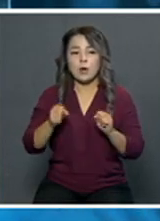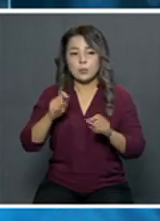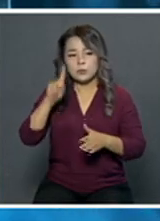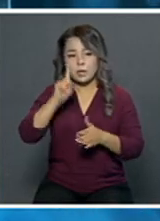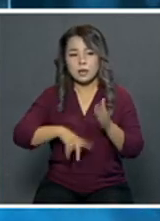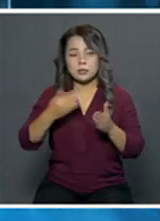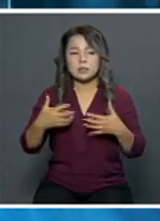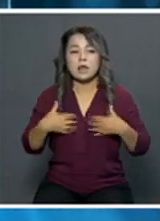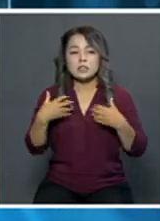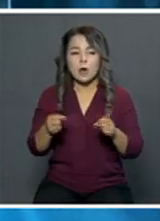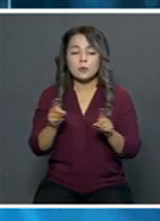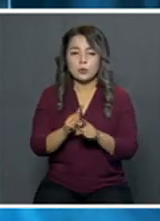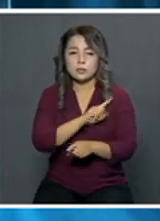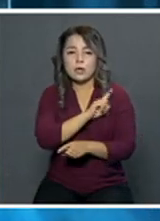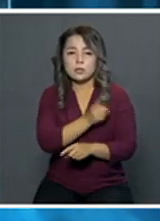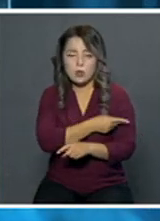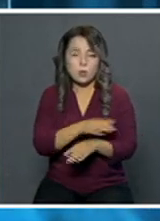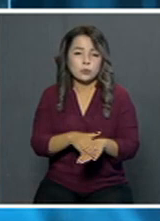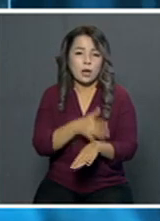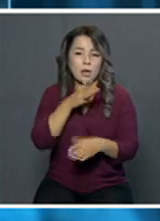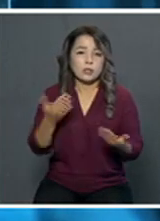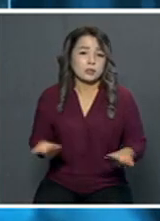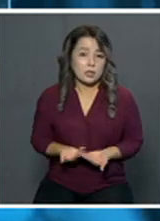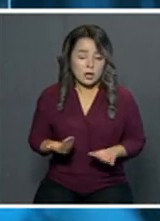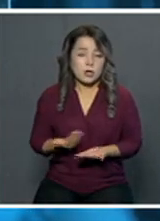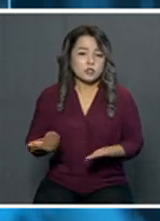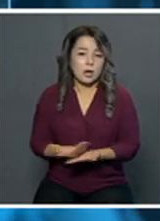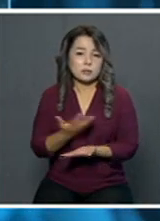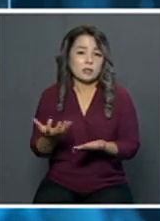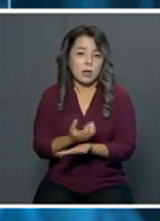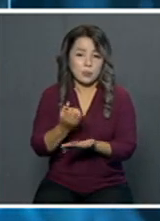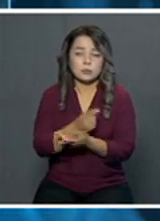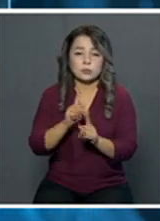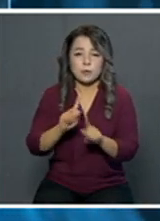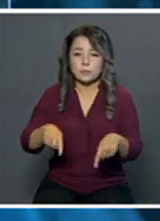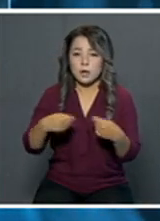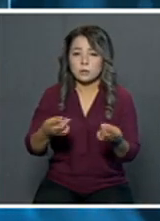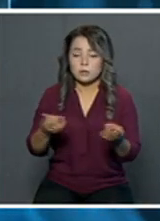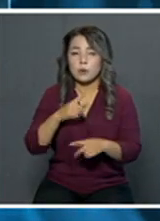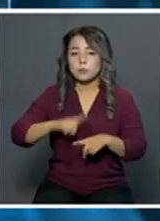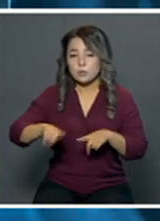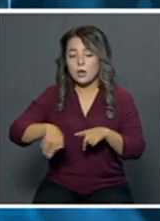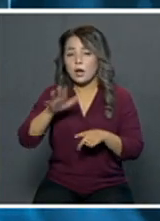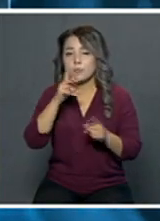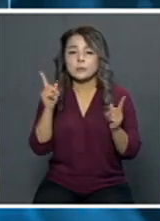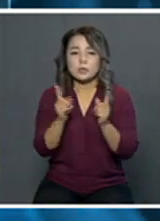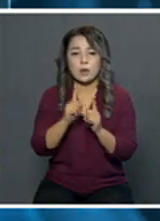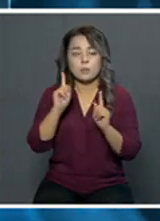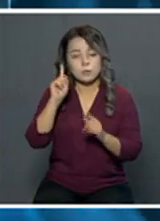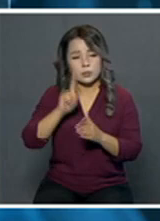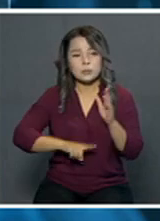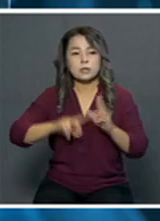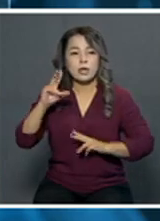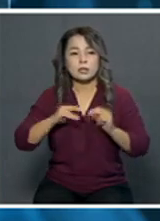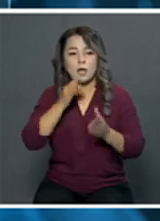тағала сізге зор денсаулық, күш-қуат, ұзақ ғұмыр және жаңа табыс берсін. Жақында өзіңізбен жүздесу мүмкіндігі туады деген үміттемін